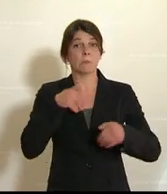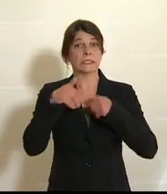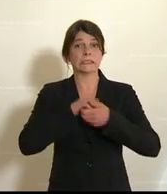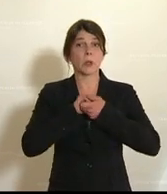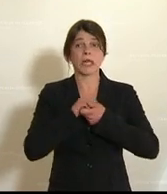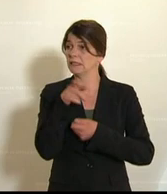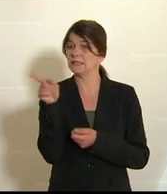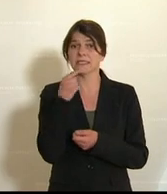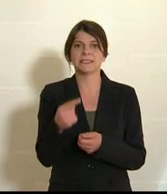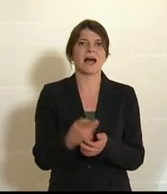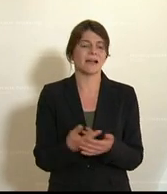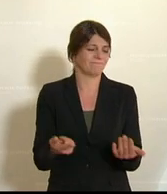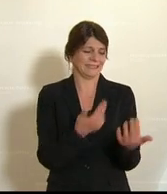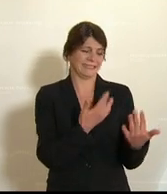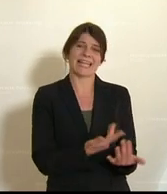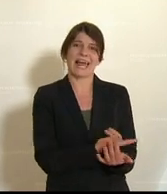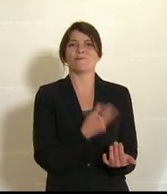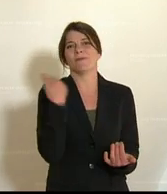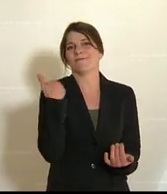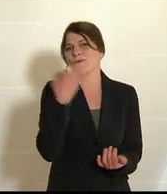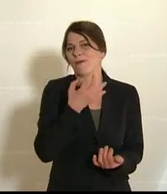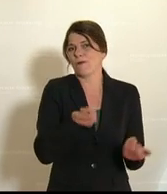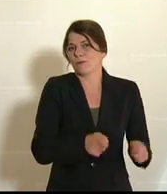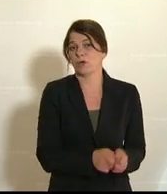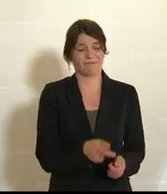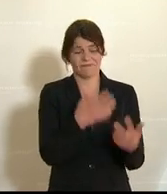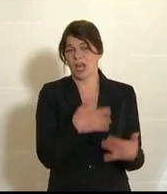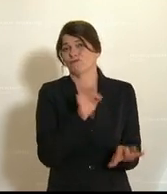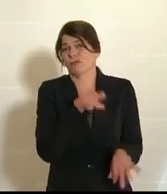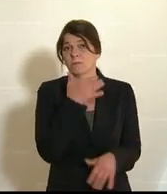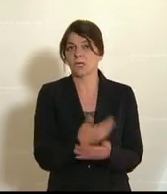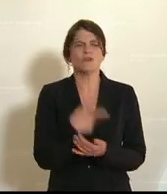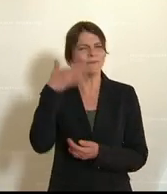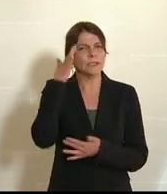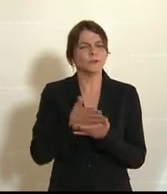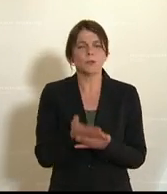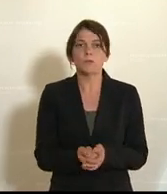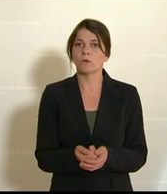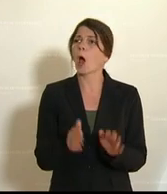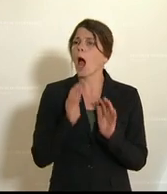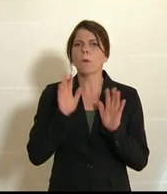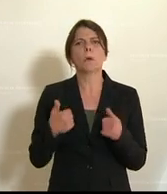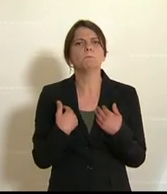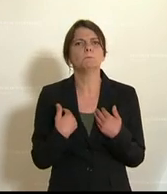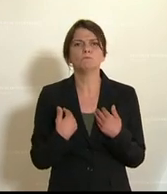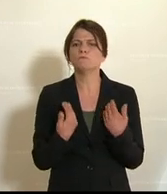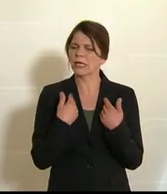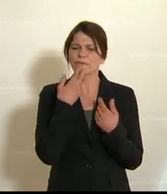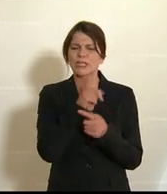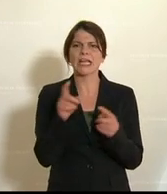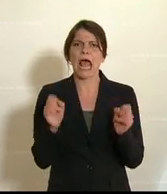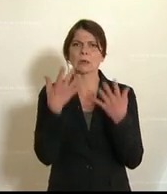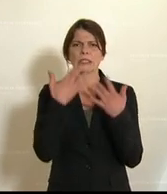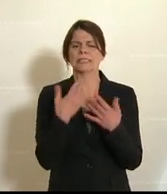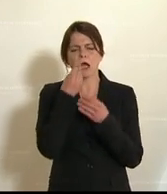wir reden über Zahlen aus dem Februar, die Zahlen sind falsch, das wissen wir, aber wir sagen euch keine aktuellen